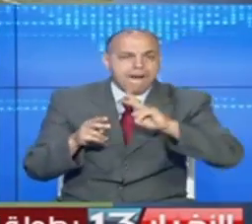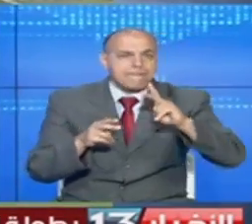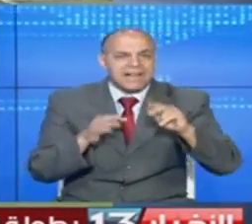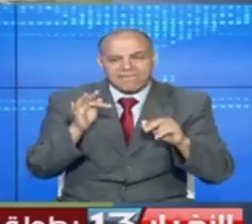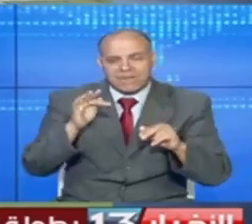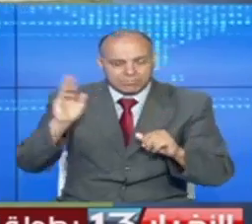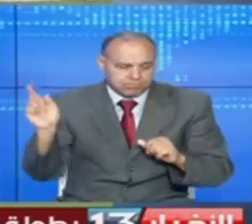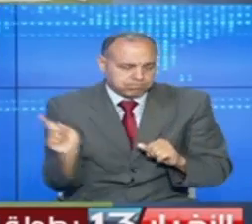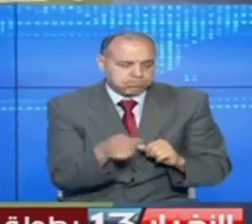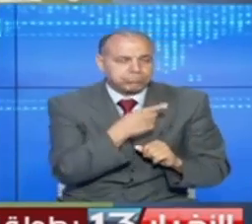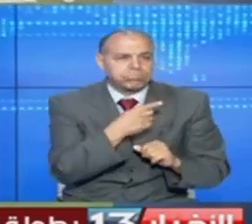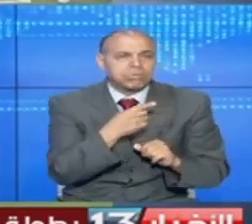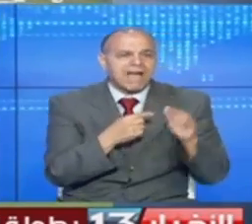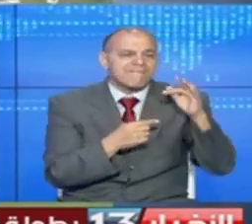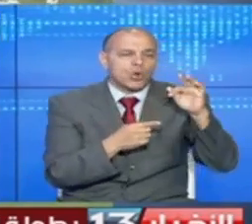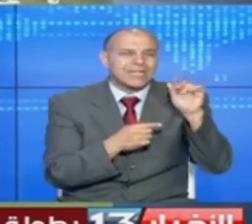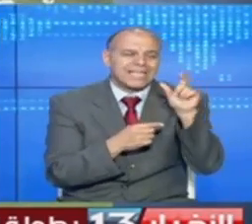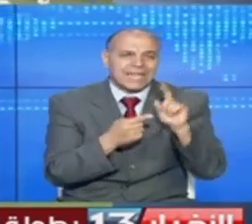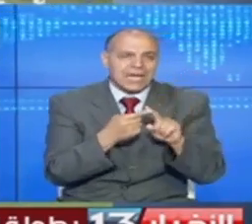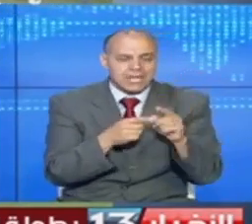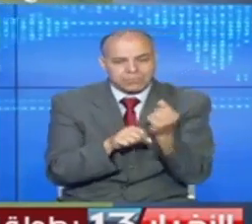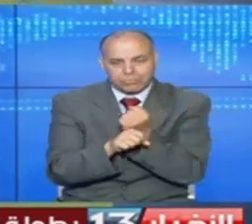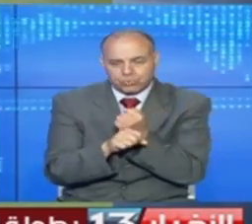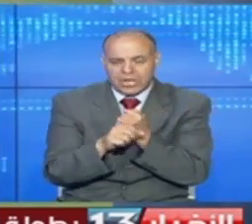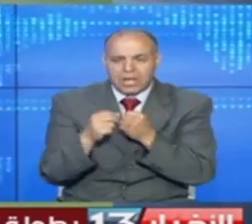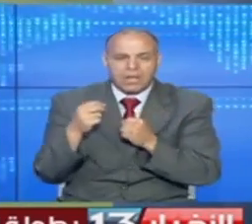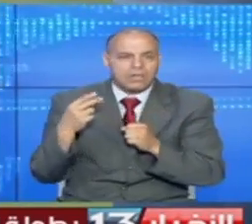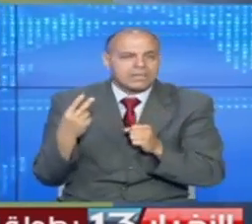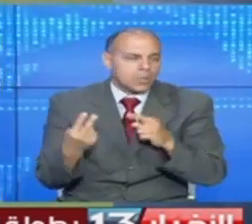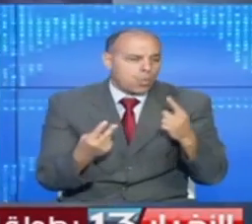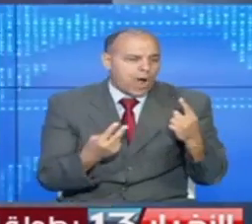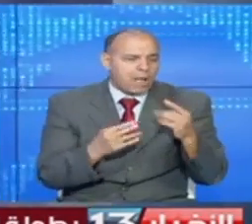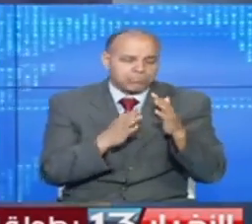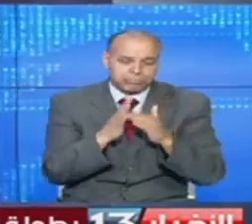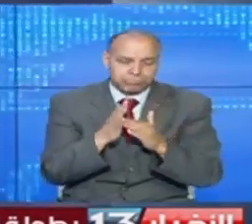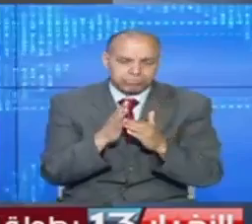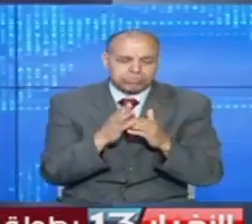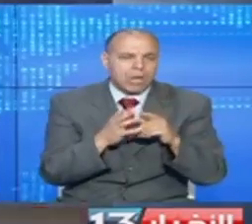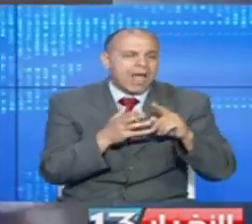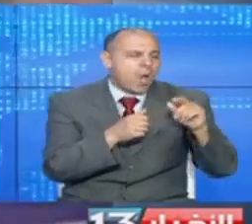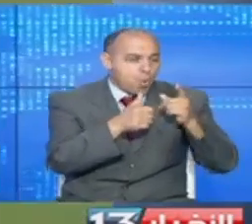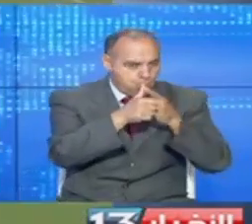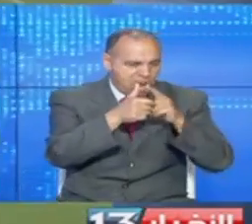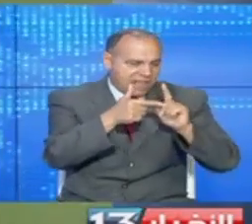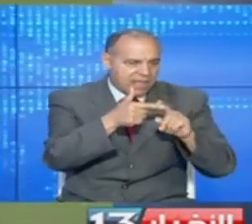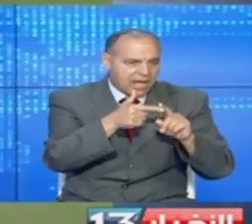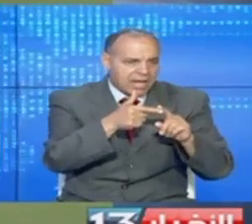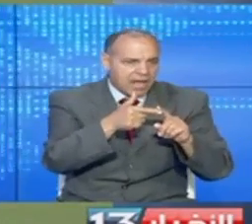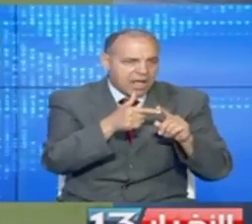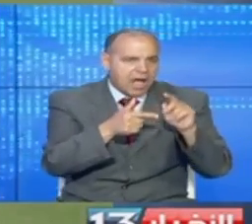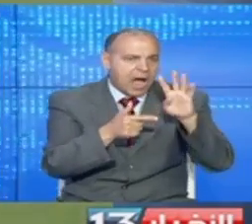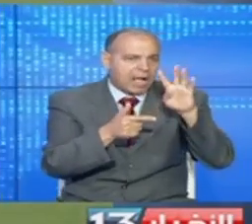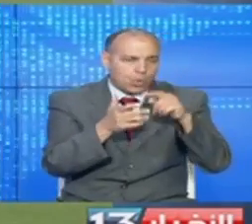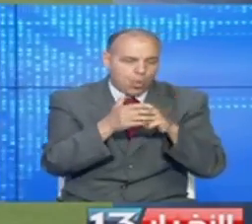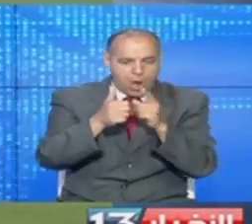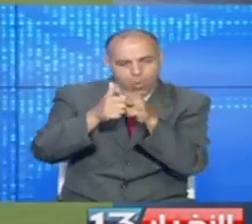فرانك ريبيري هدف فيورنتينا الوحيد، وبانتصاره على فيورنتينا قلص لازيو الفارق بينه وبين المتصدر جوفانتوس إلى